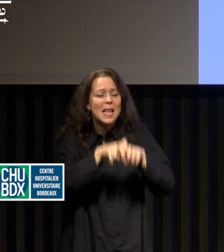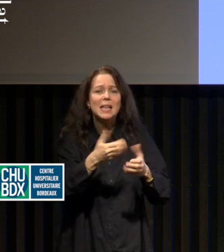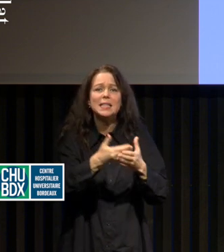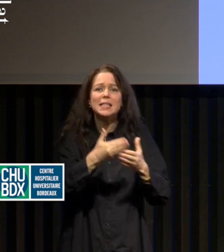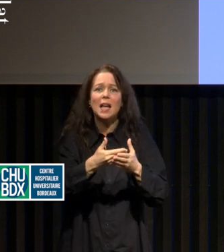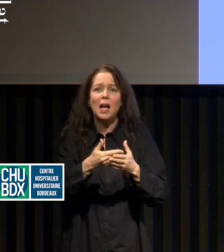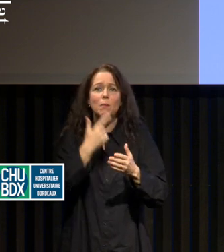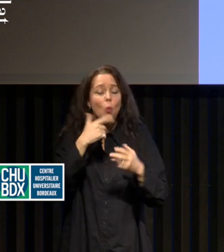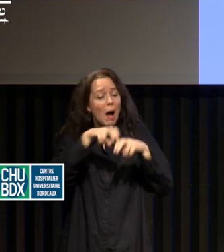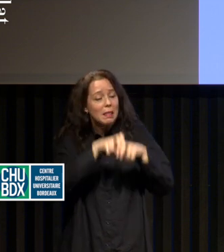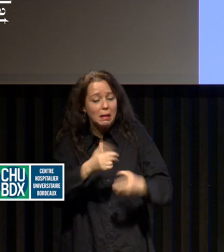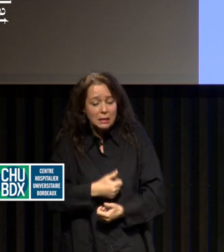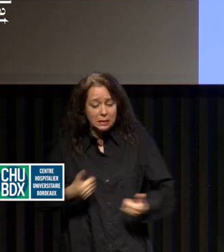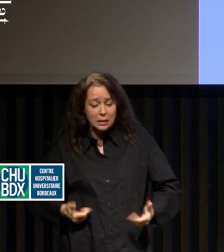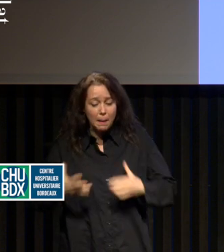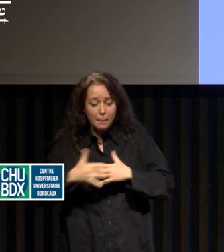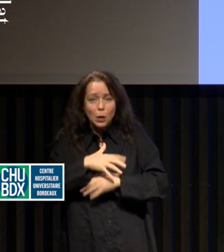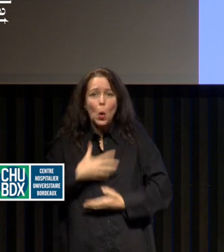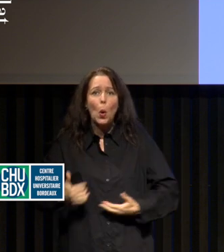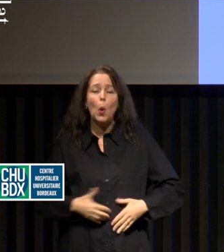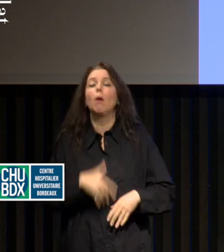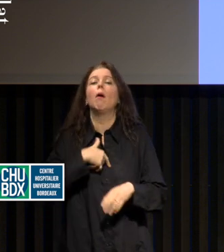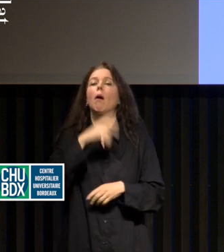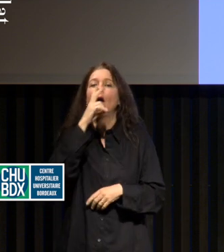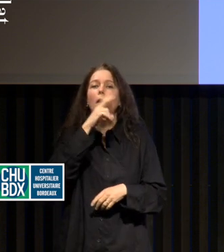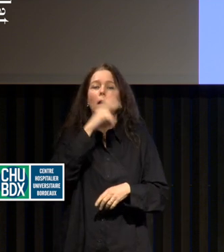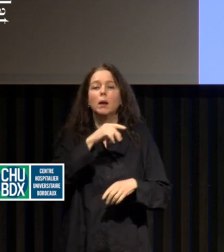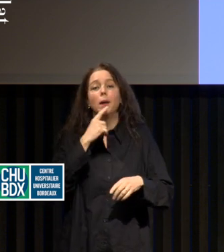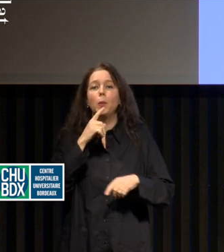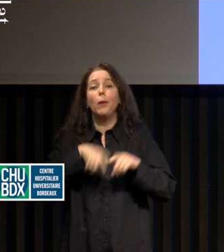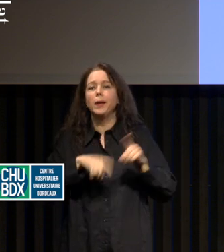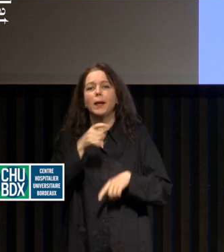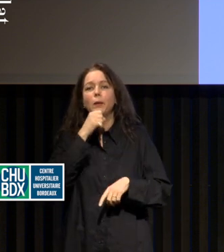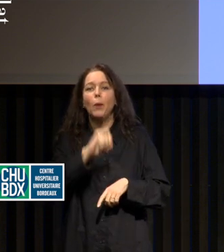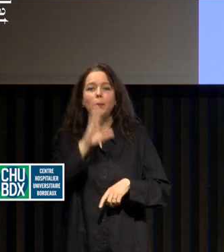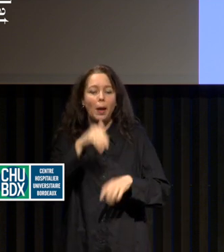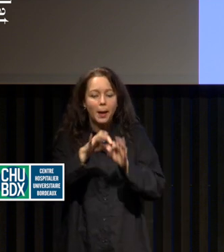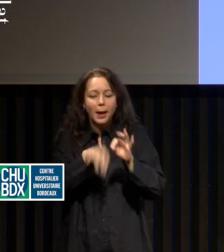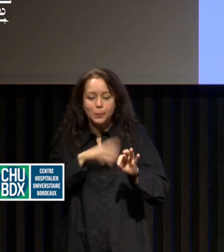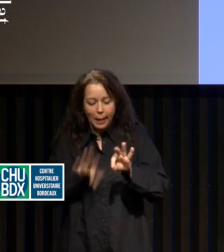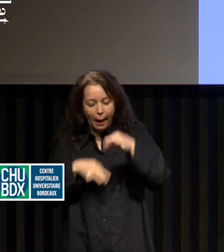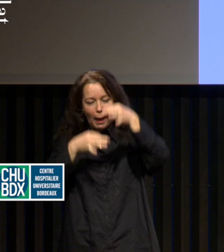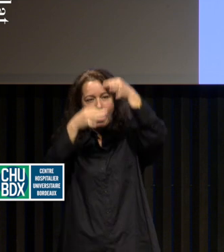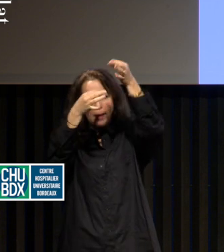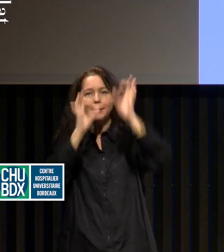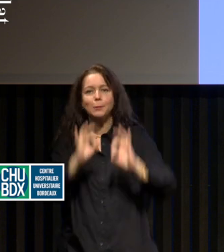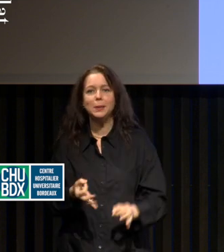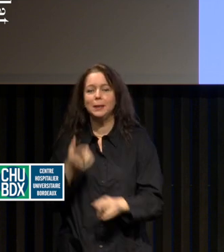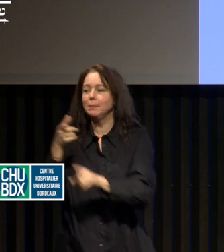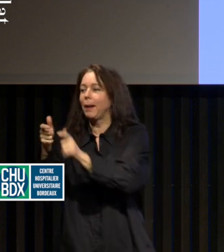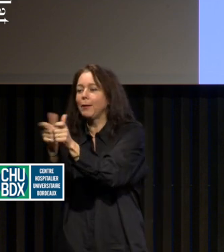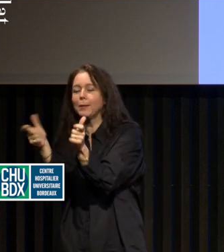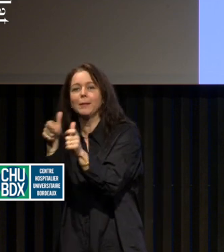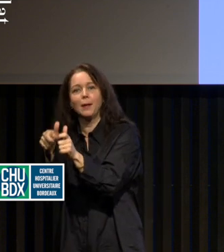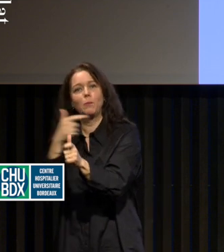vous analyser votre microbiote. Alors c'est marrant, hein, vous pouvez le faire, vous offrez ça en cadeau de Noël, comme ça après tout le monde regarde les résultats, mais personne ne sait ce que ça veut dire.